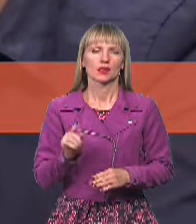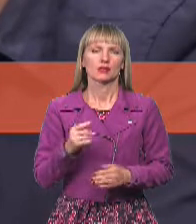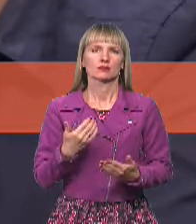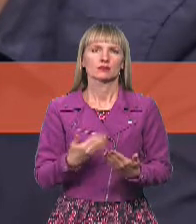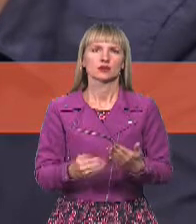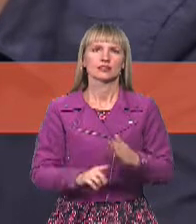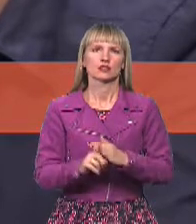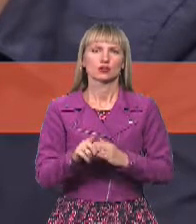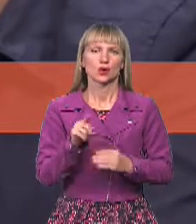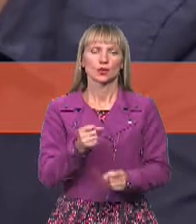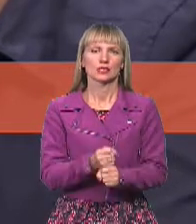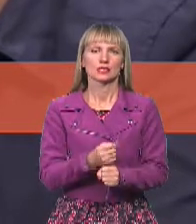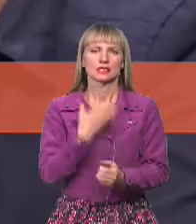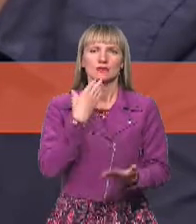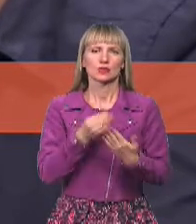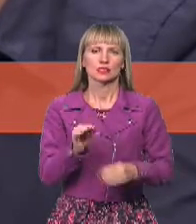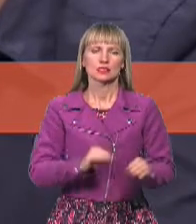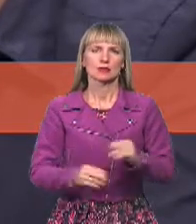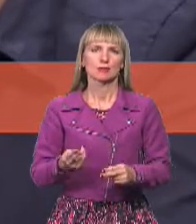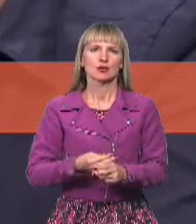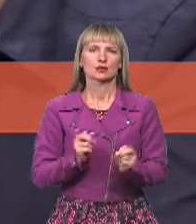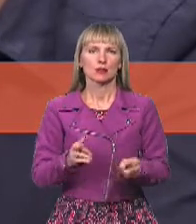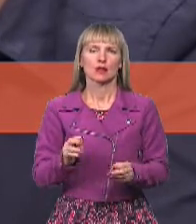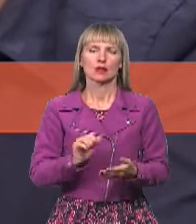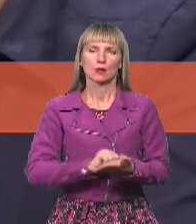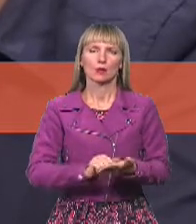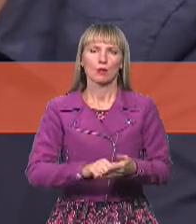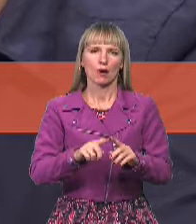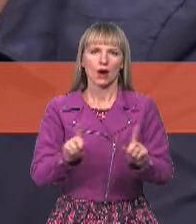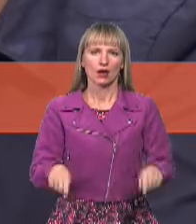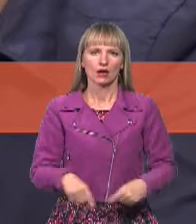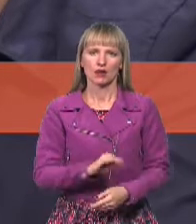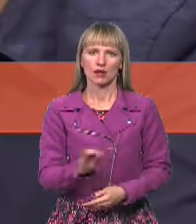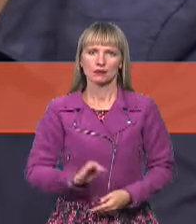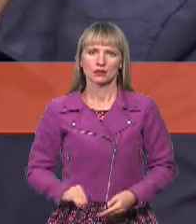есть сначала он делает эту свою систему безопасности на бумаге,